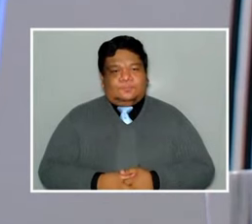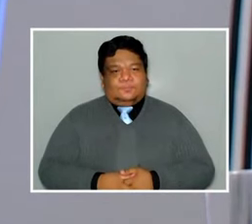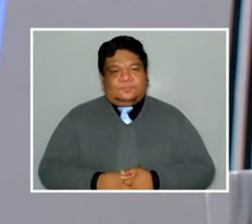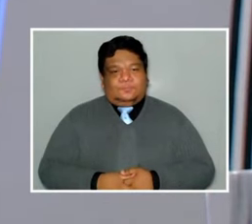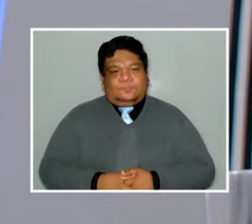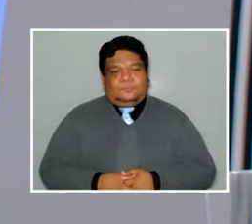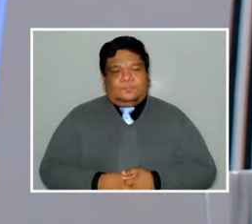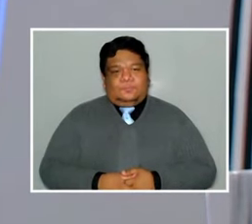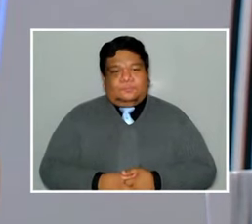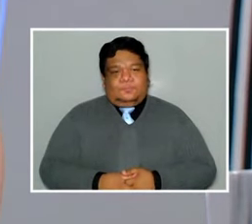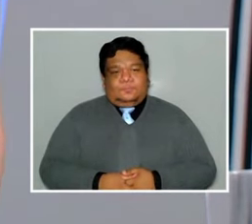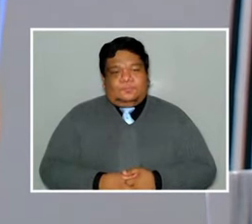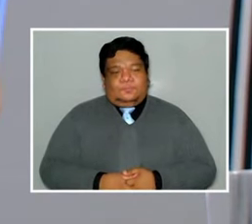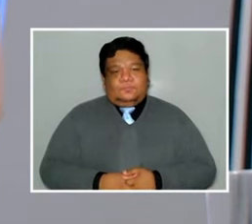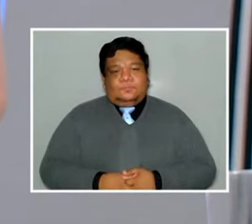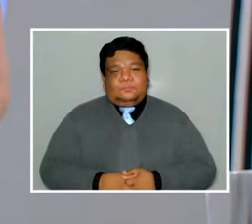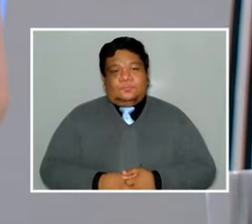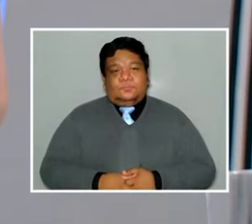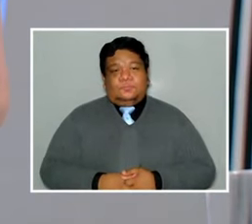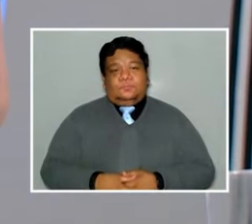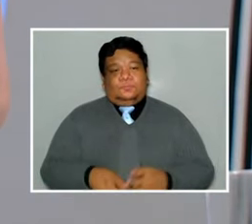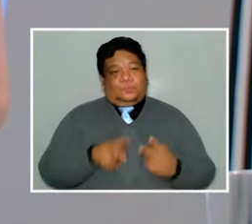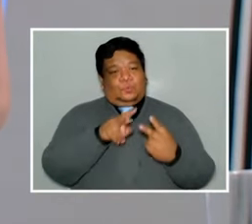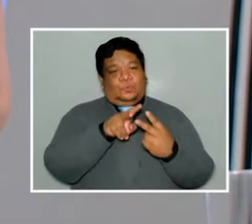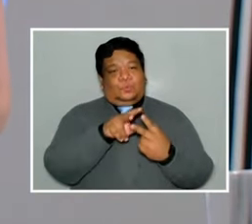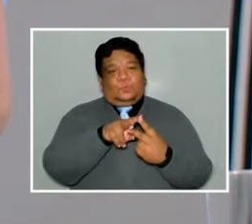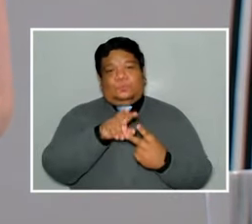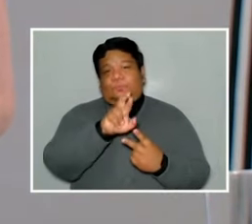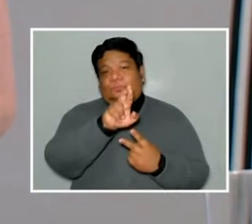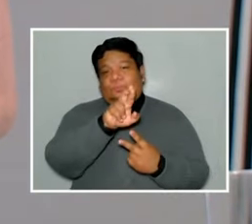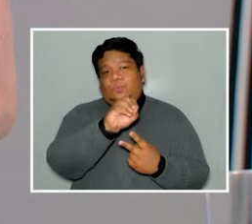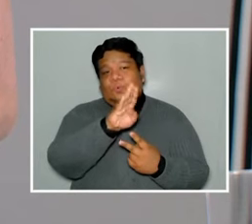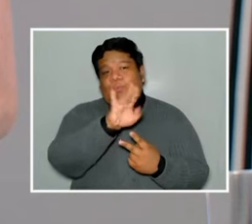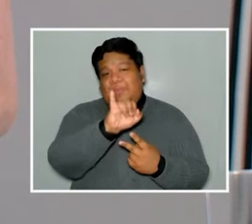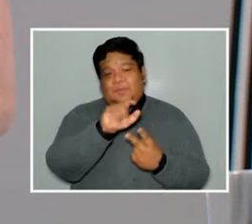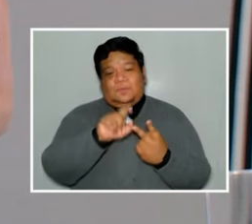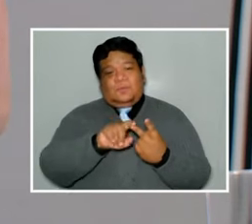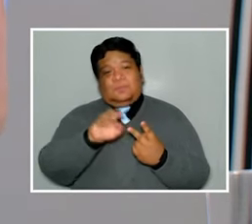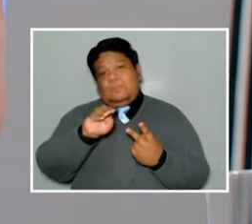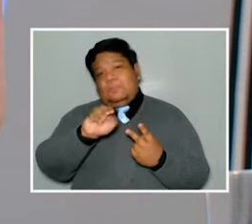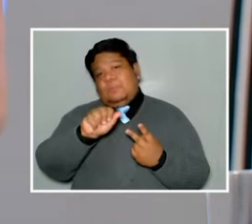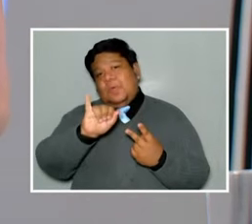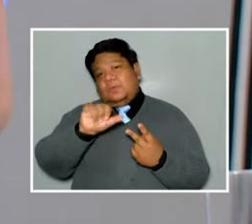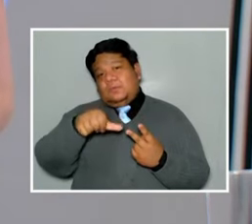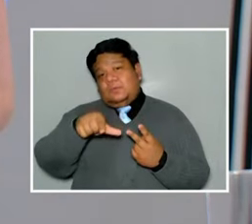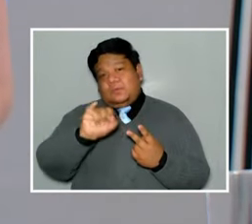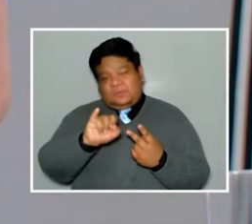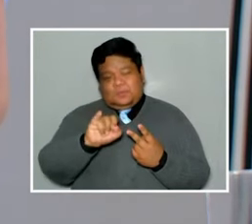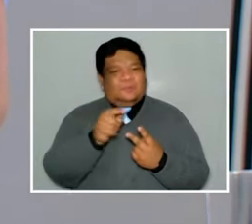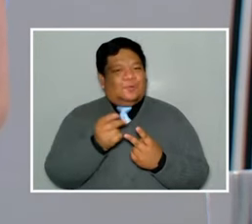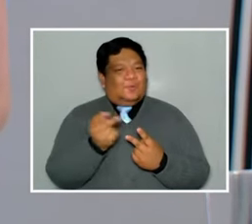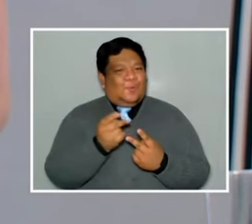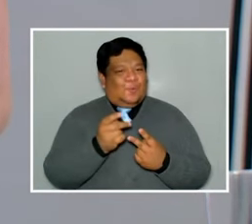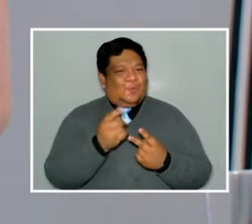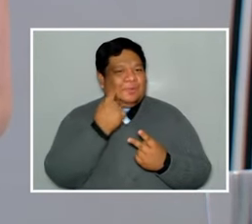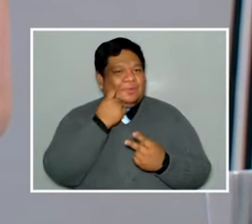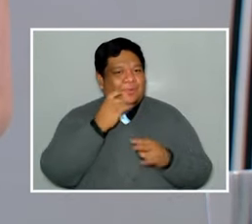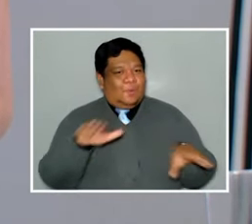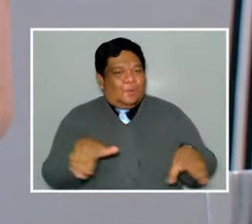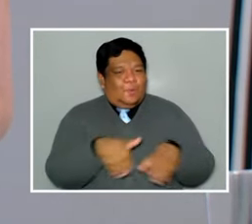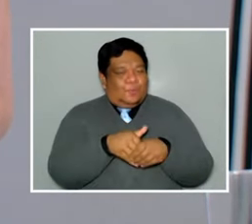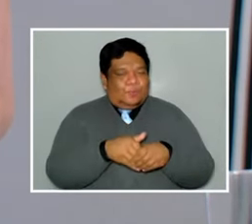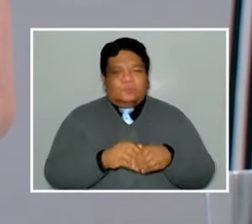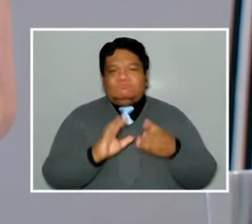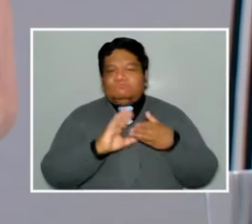Ibinahagi ng newlyweds sa sina Robbie at Mikey Pineda Domingo ang mga detalye sa kanilang Filipino-themed wedding. Nagsalita naman si